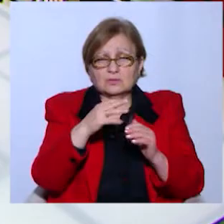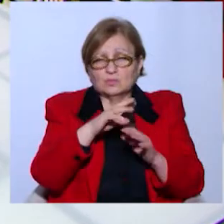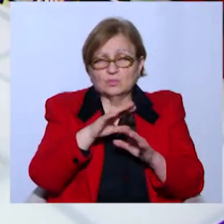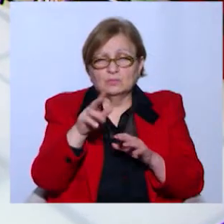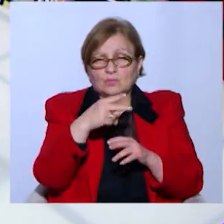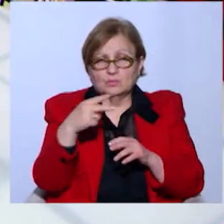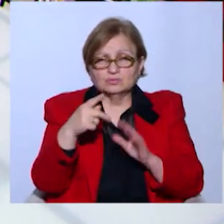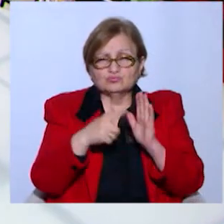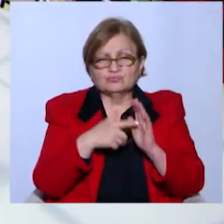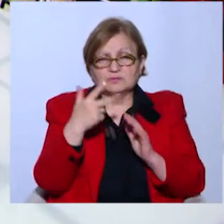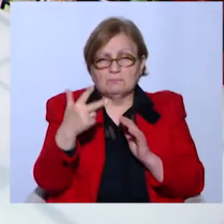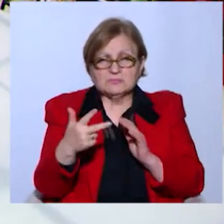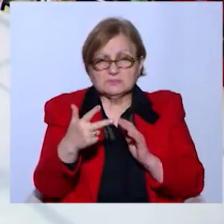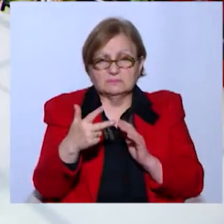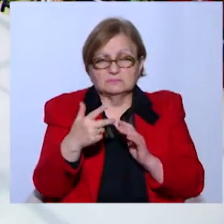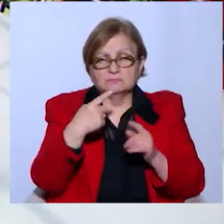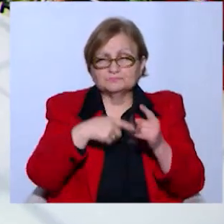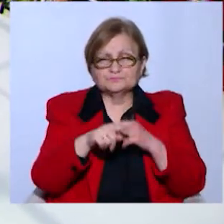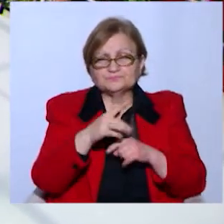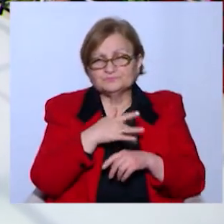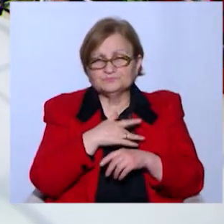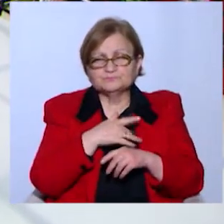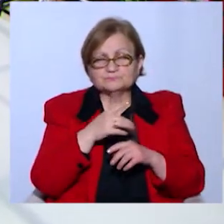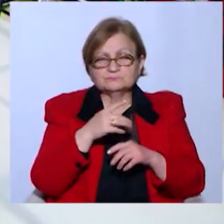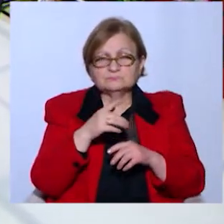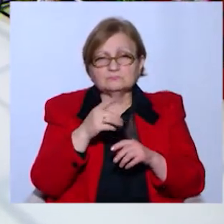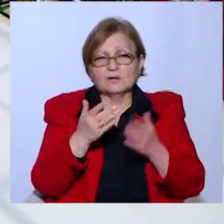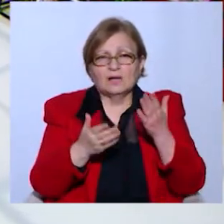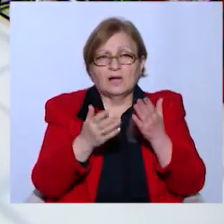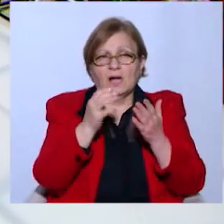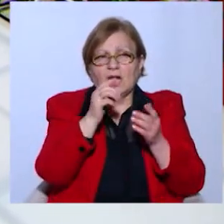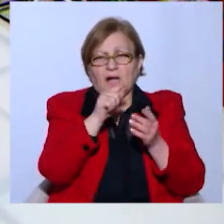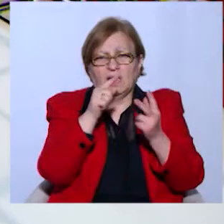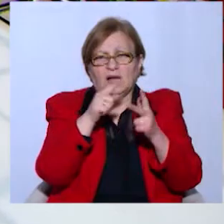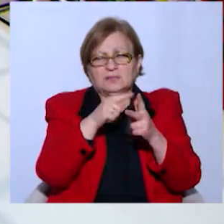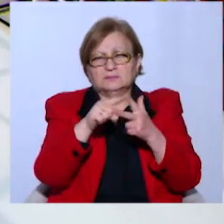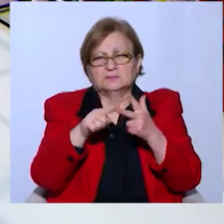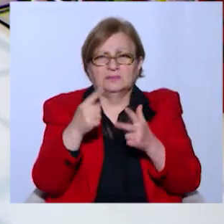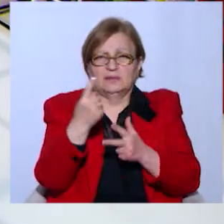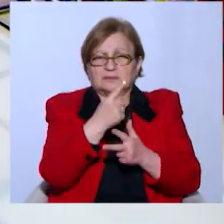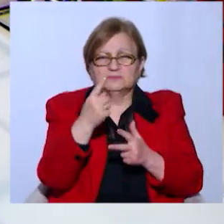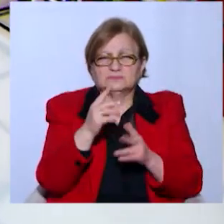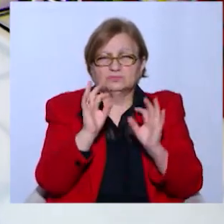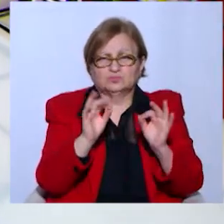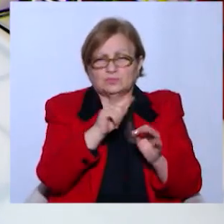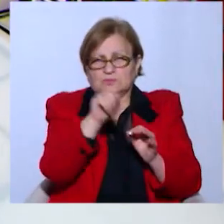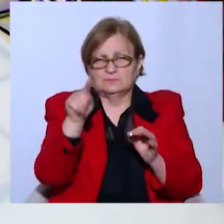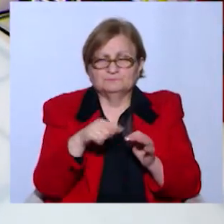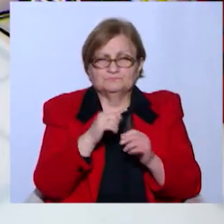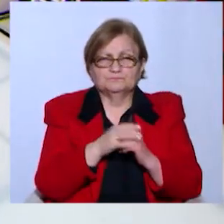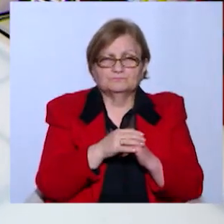7 მე-13-დან. ეს სავარაუდო პასუხებში ზუსტად არ მახსოვს, ამ სამიდან ერთ-ერთი იქნებოდა სწორი.